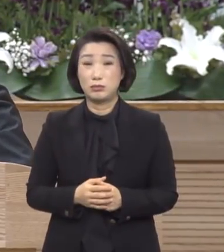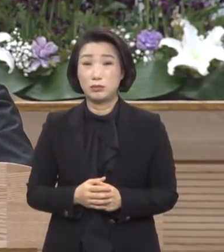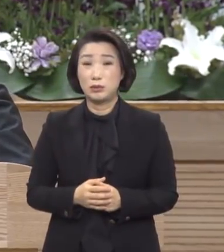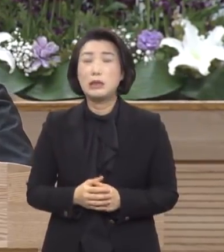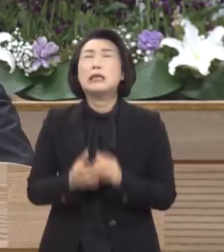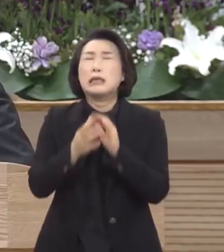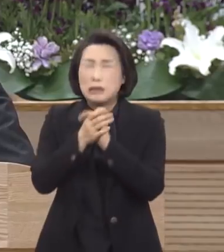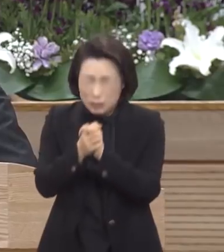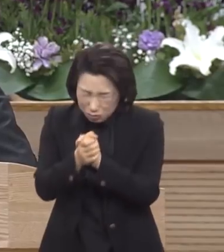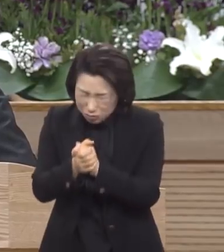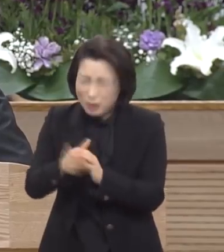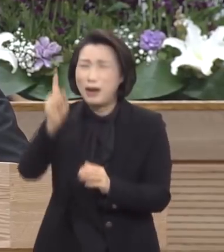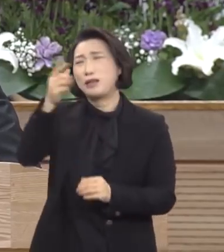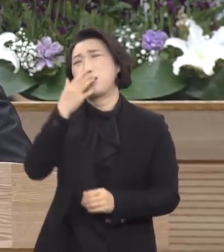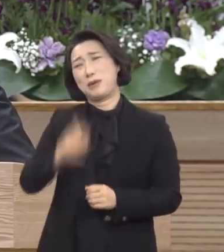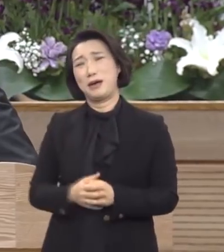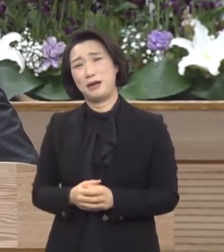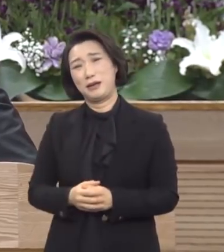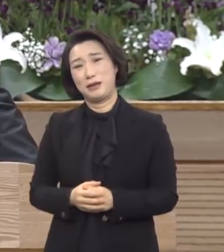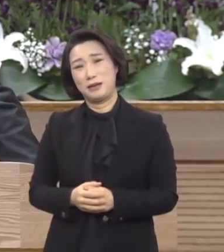응? 기도밖에 없어요.